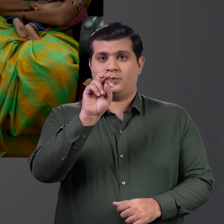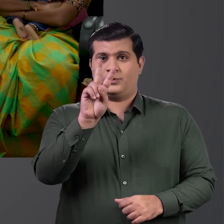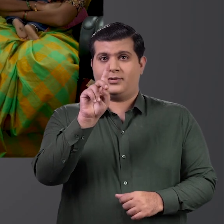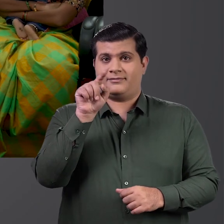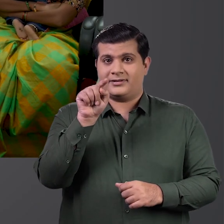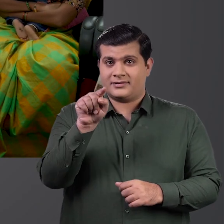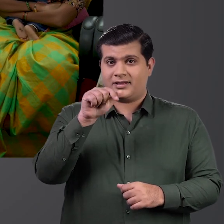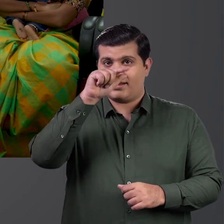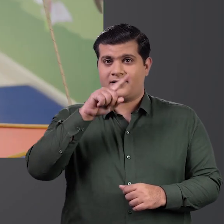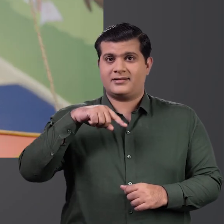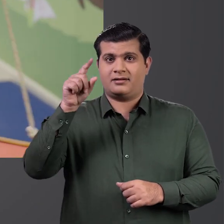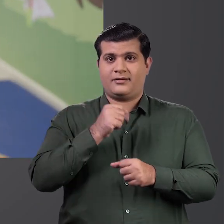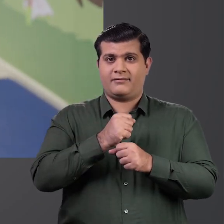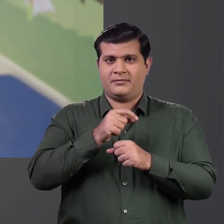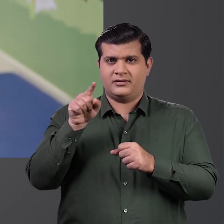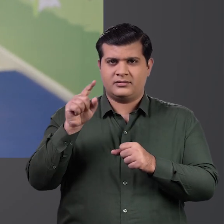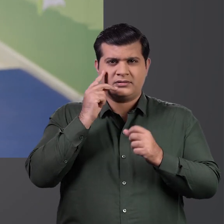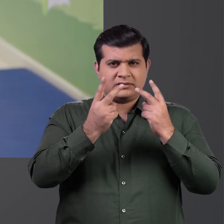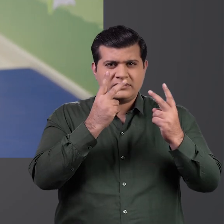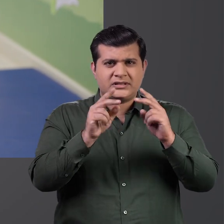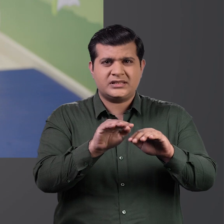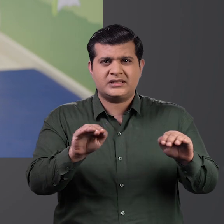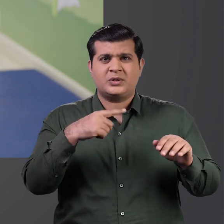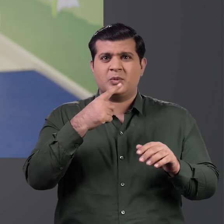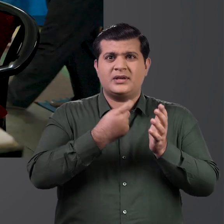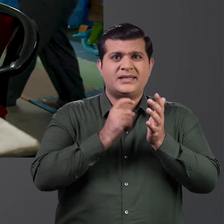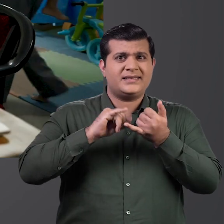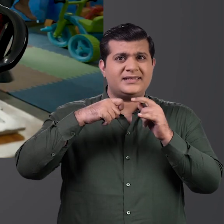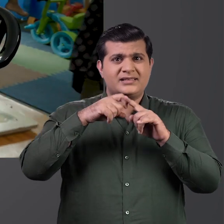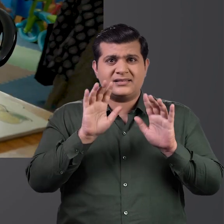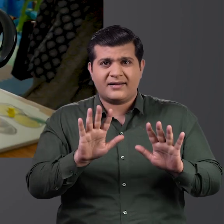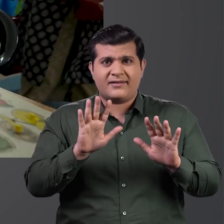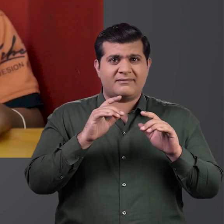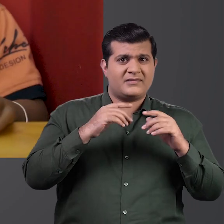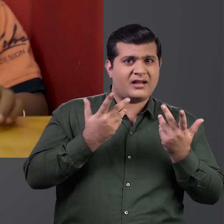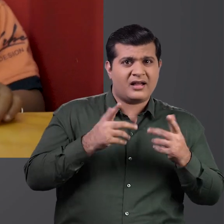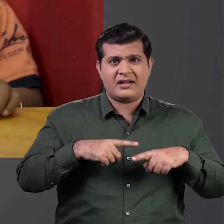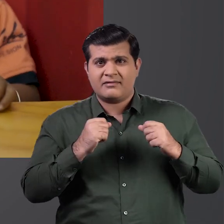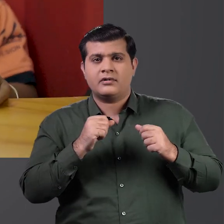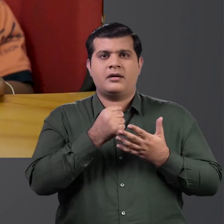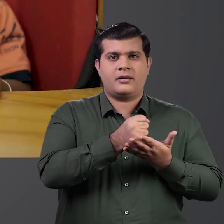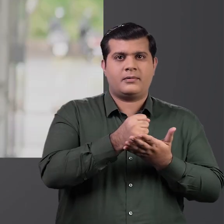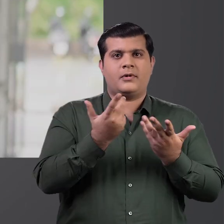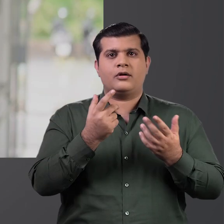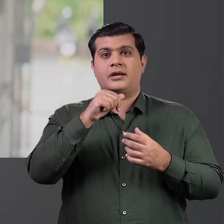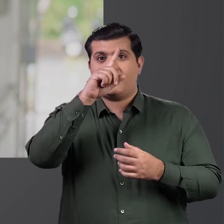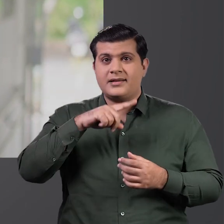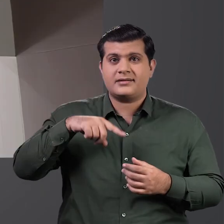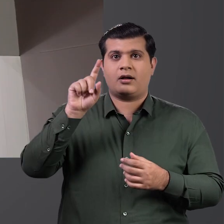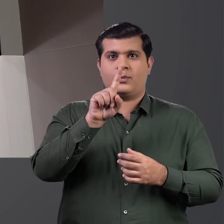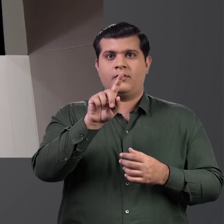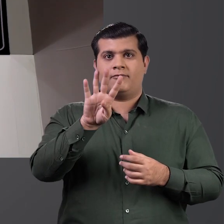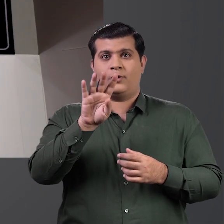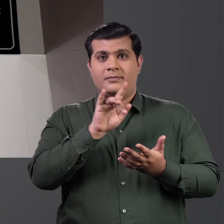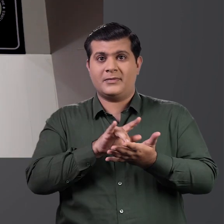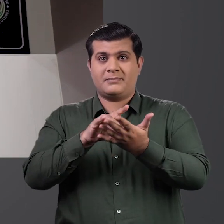वर्ष 2021 में भारत सरकार ने किसी जोखिम में रहने वाले या दिव्यांग शिशुओं को सहायता प्रदान करने के लिए देश भर में